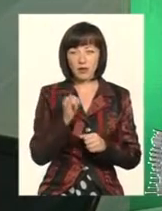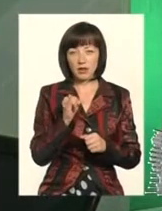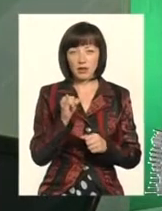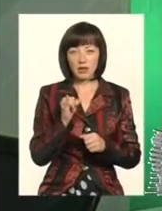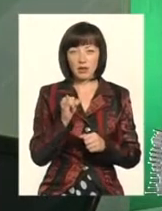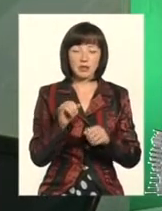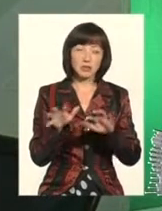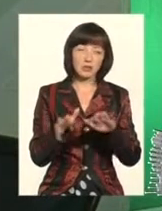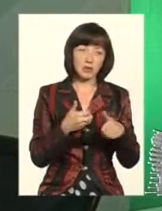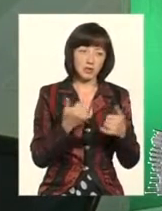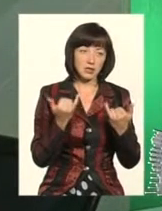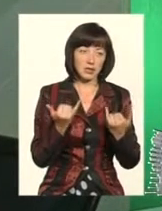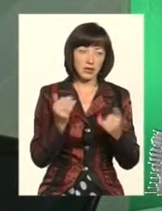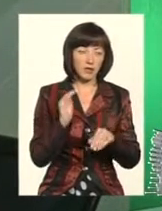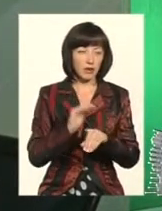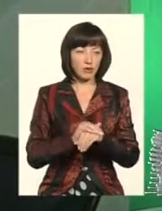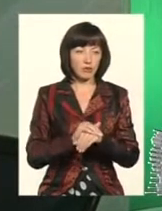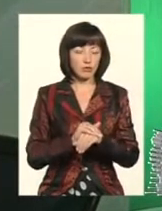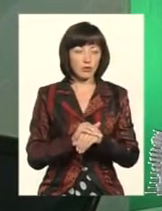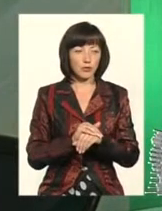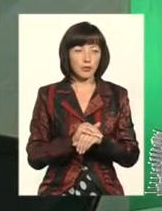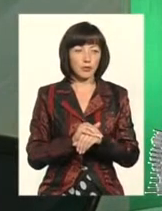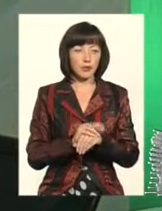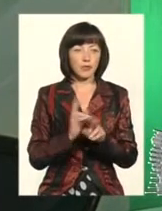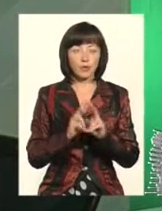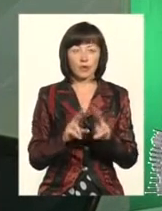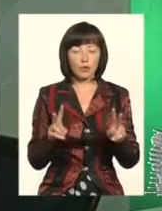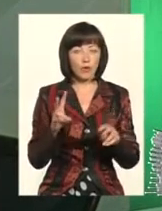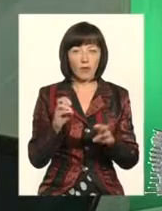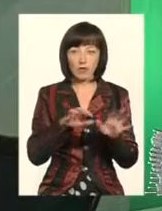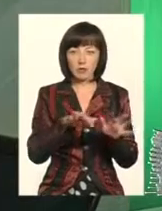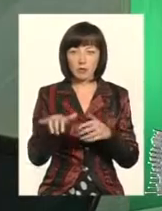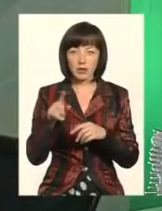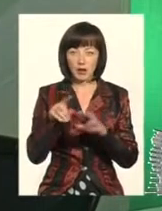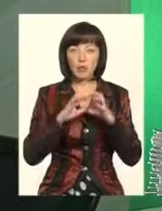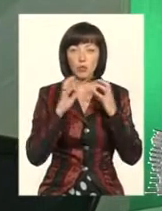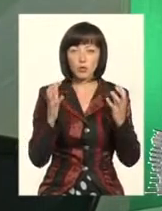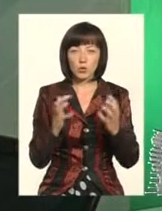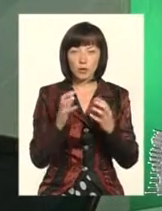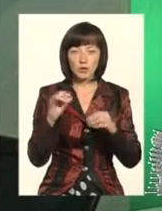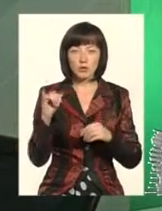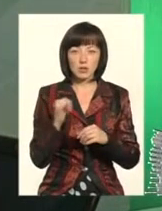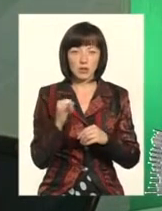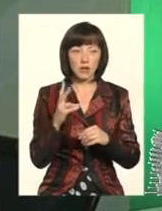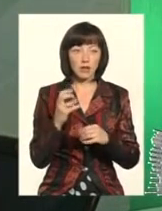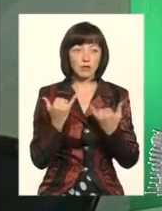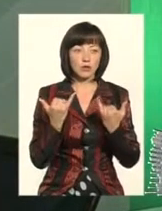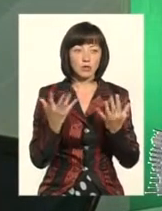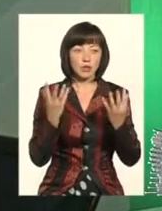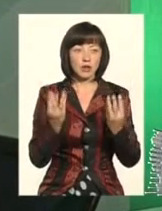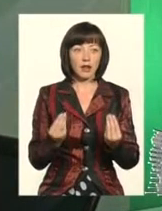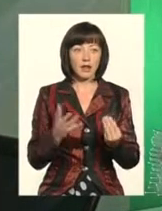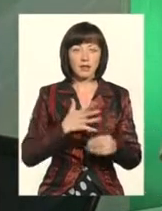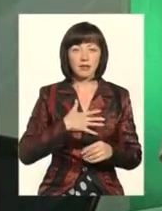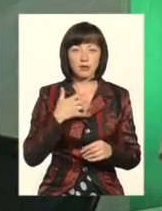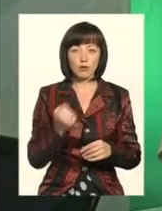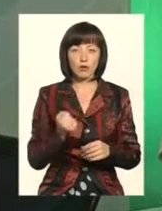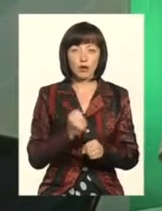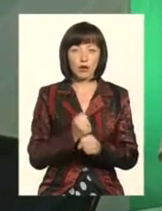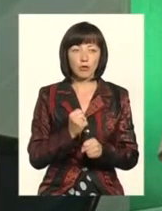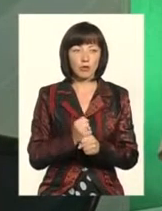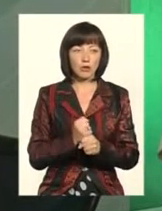чи забирали, а зараз фактично ну, їх ніхто не забирає, і вони там утримуються. І на сьогоднішній день не задовільняє робота